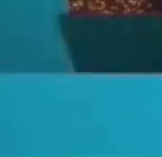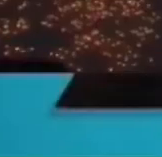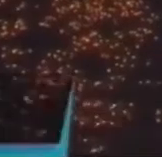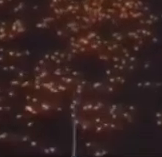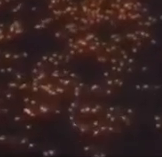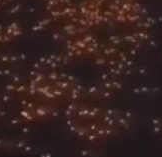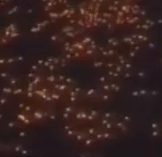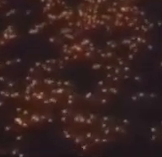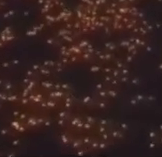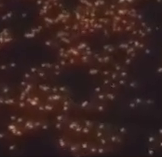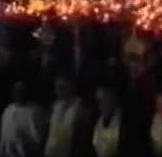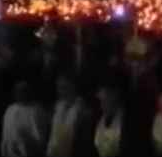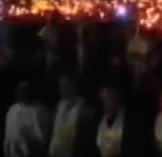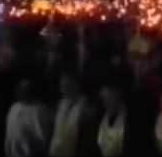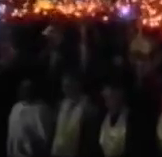Музика